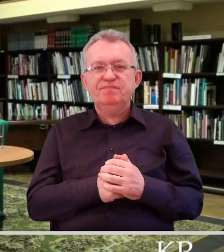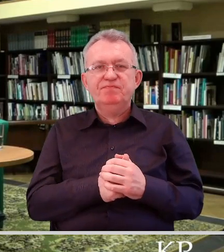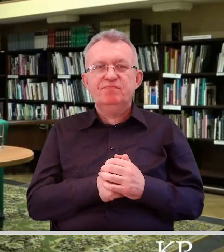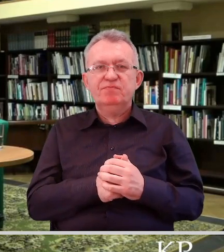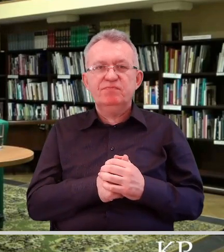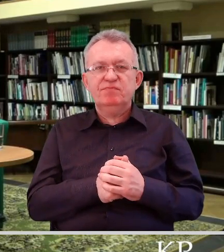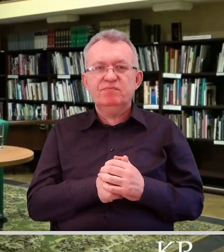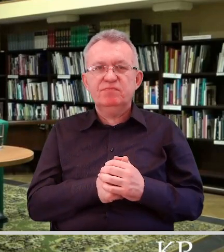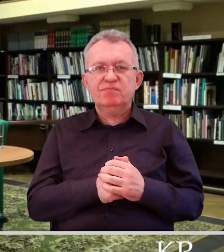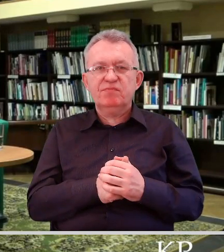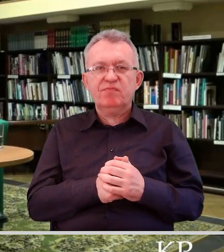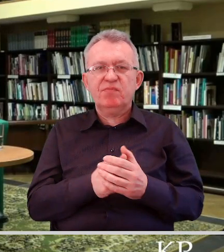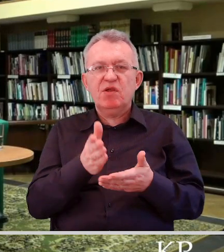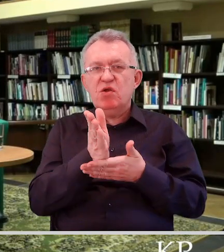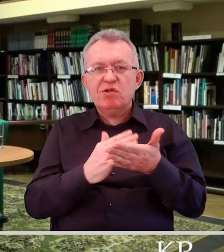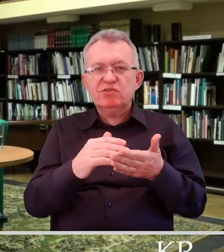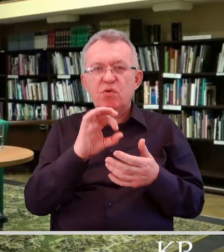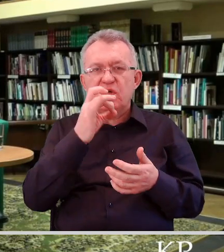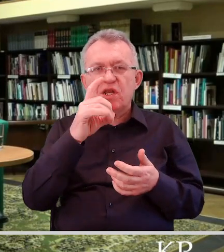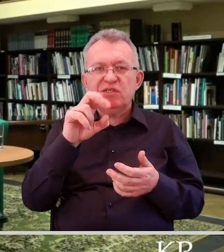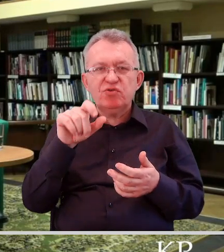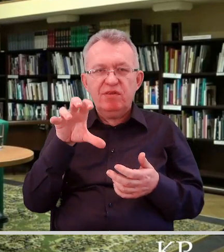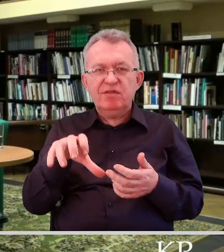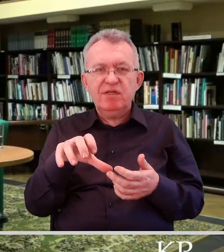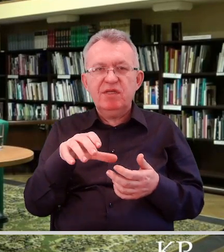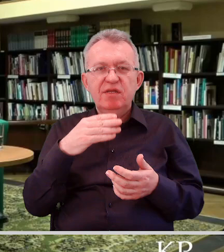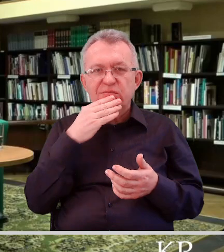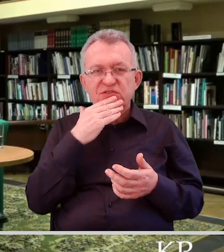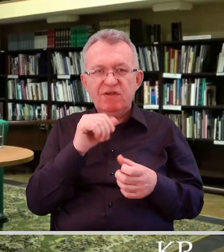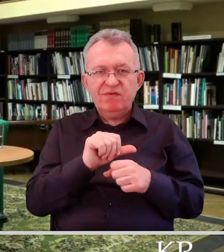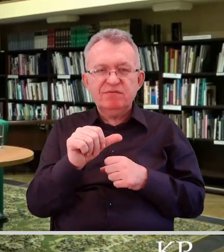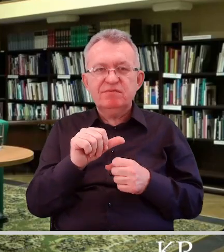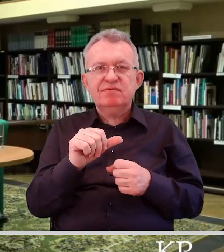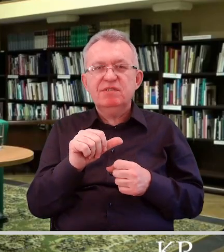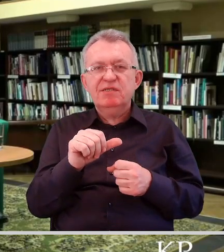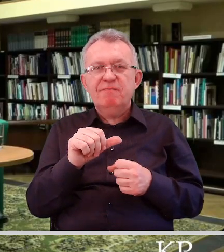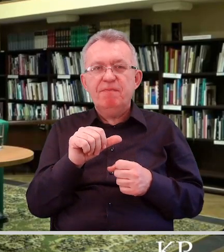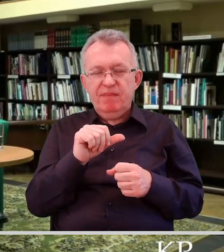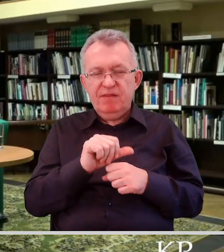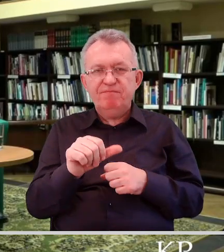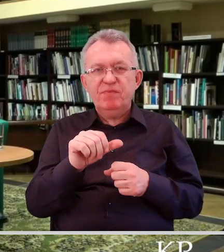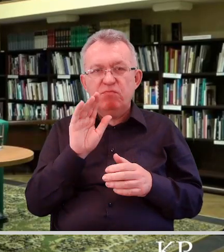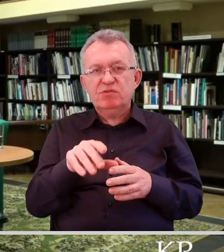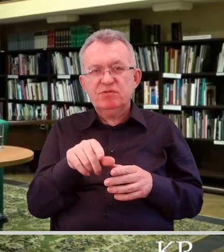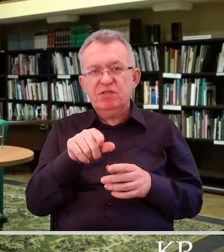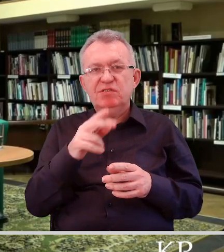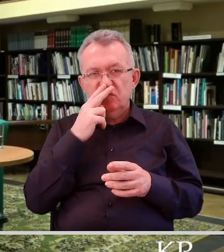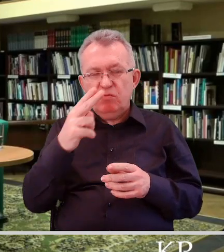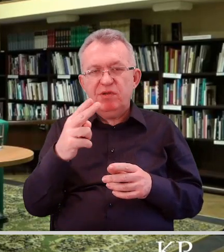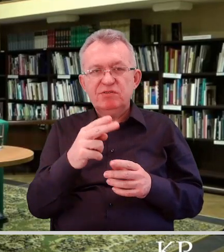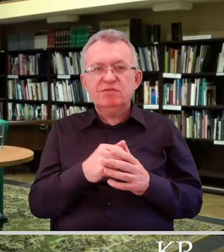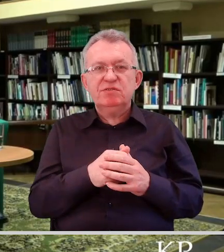Ten rozdział o Grażynie powieści poetyckiej Mickiewicza jest zresztą świetny. Można też zobaczyć,